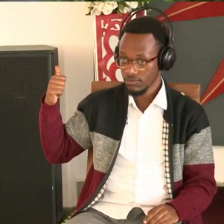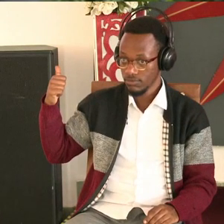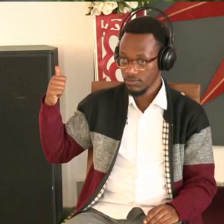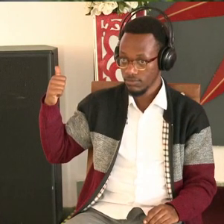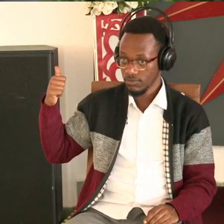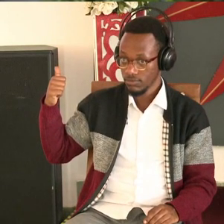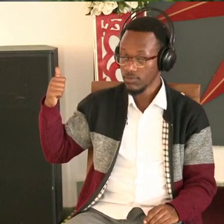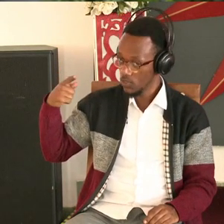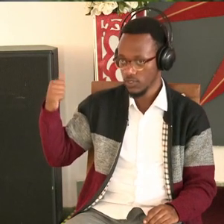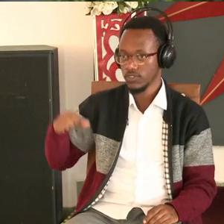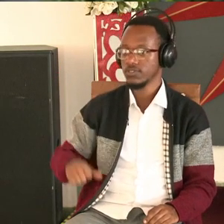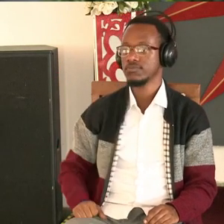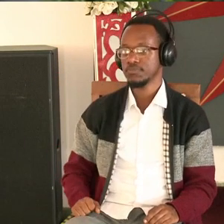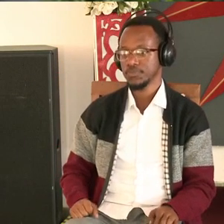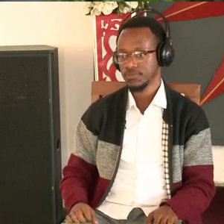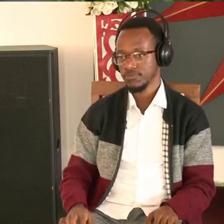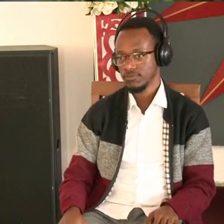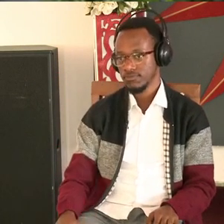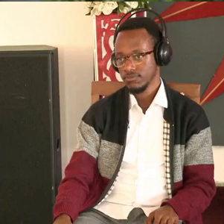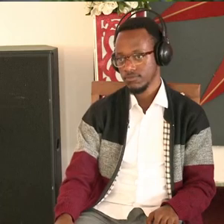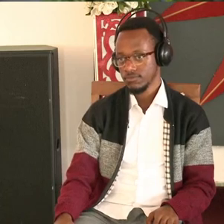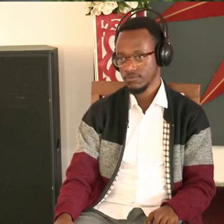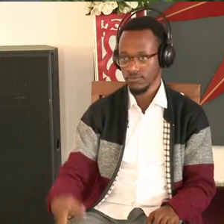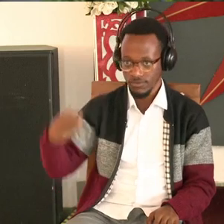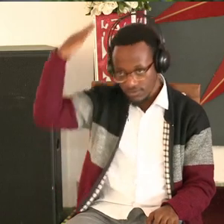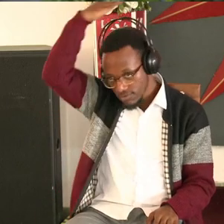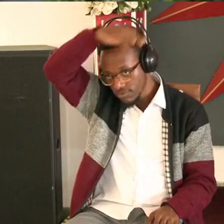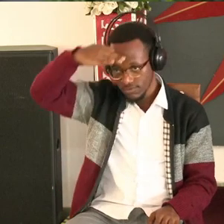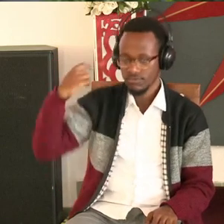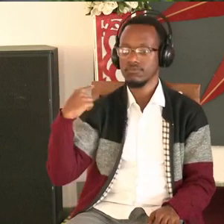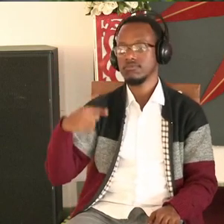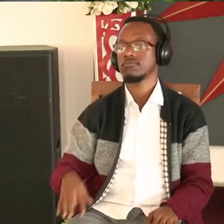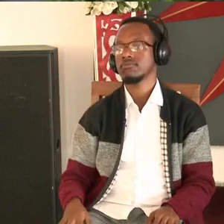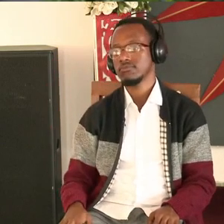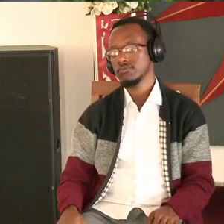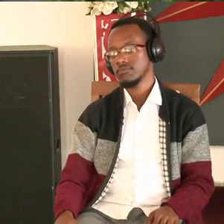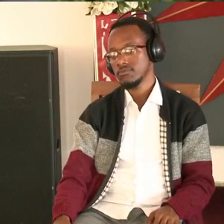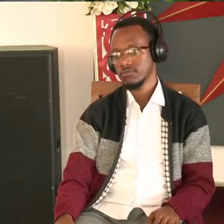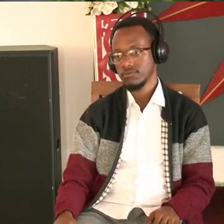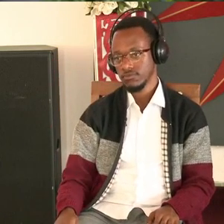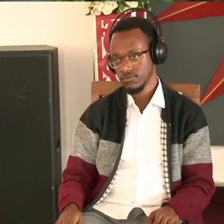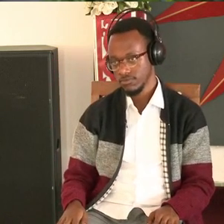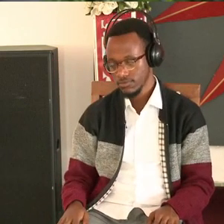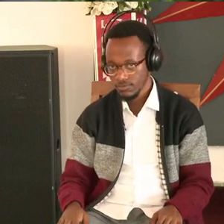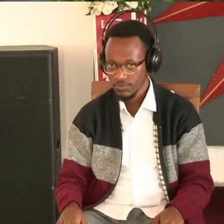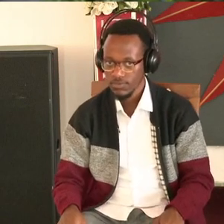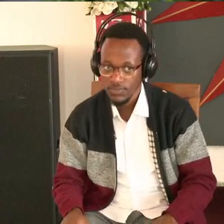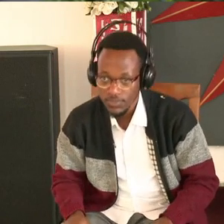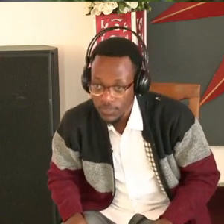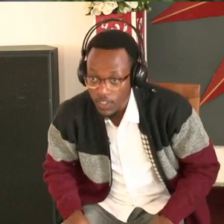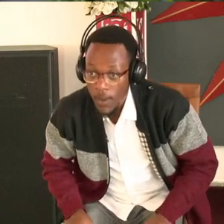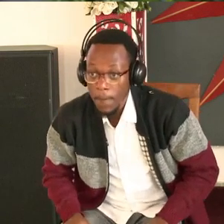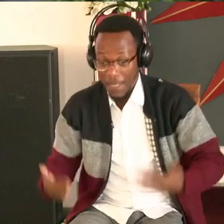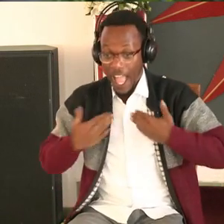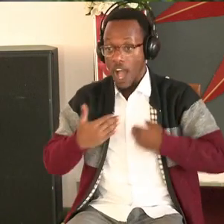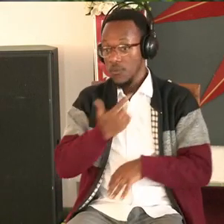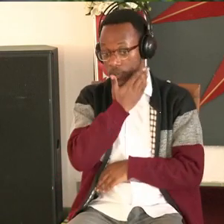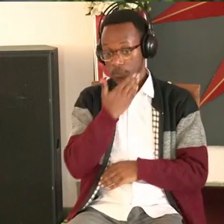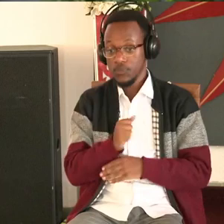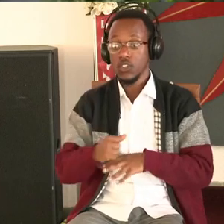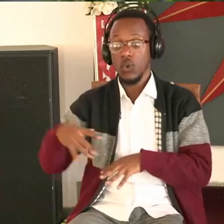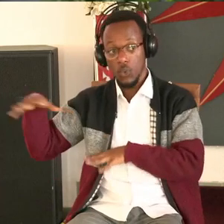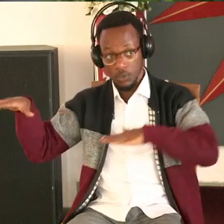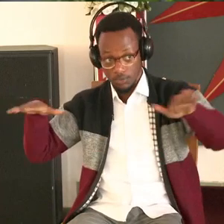de porter le message. Mais la Suisse et Zurich